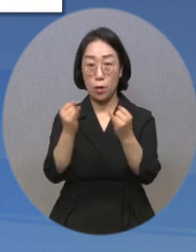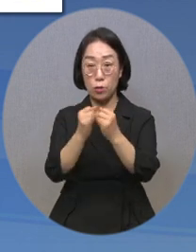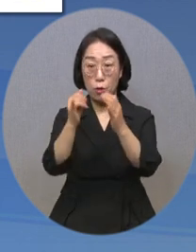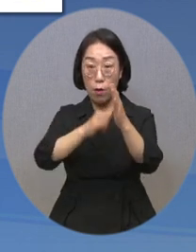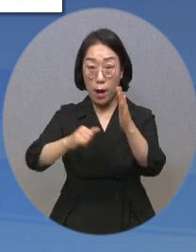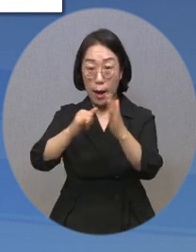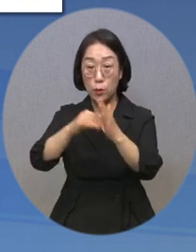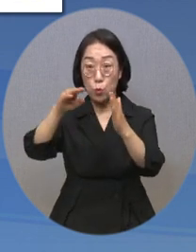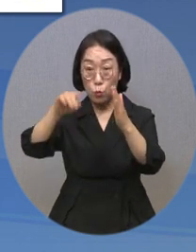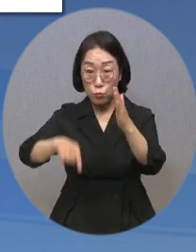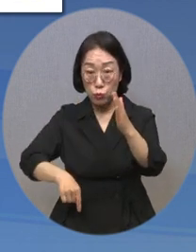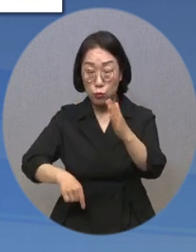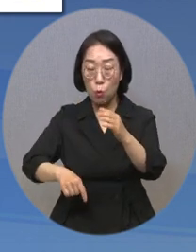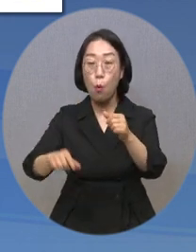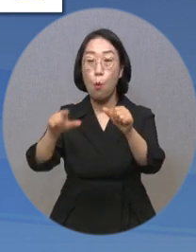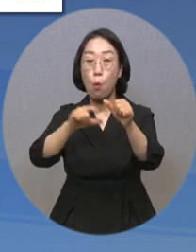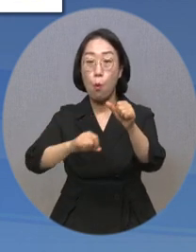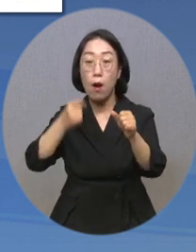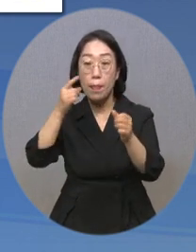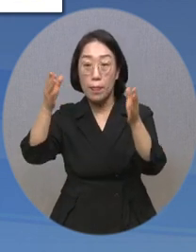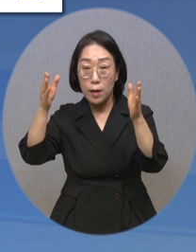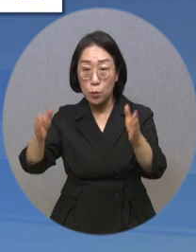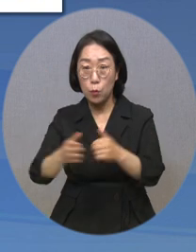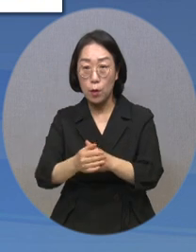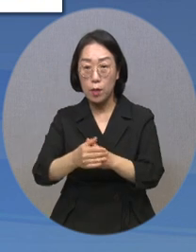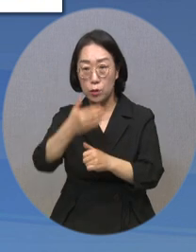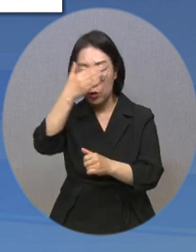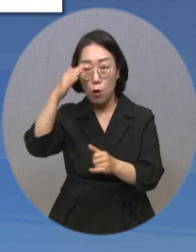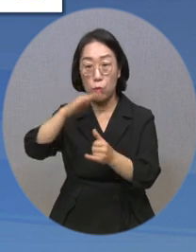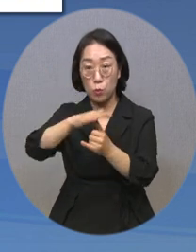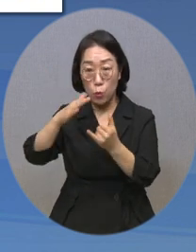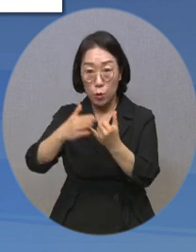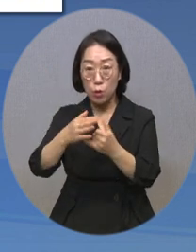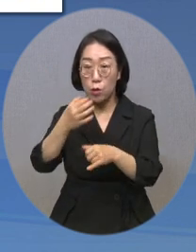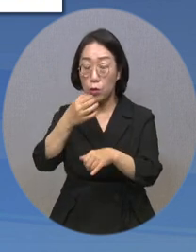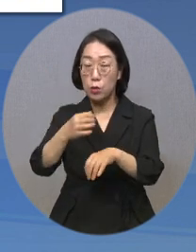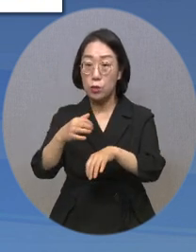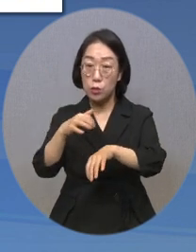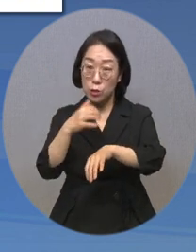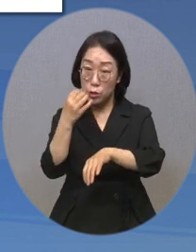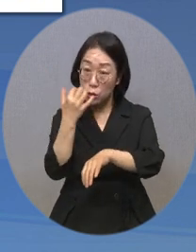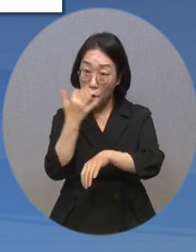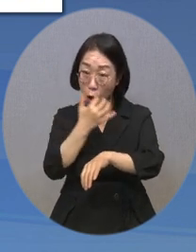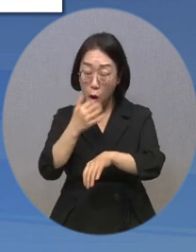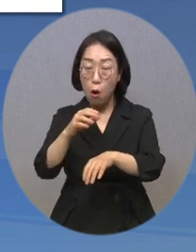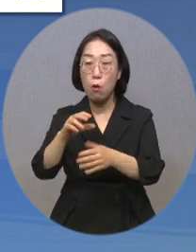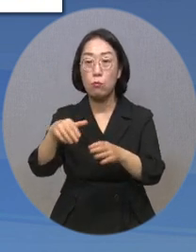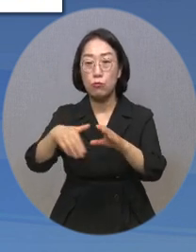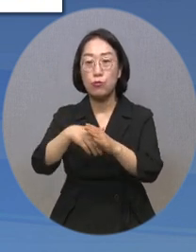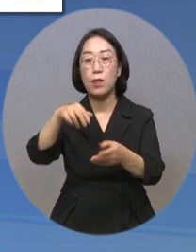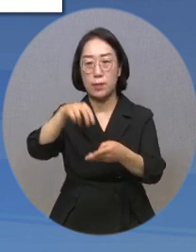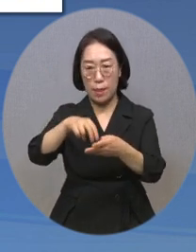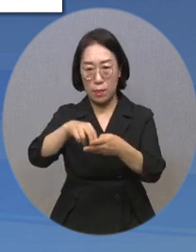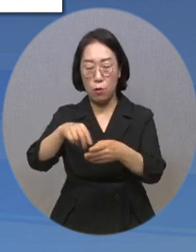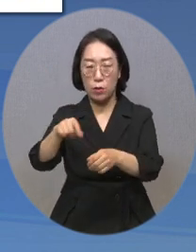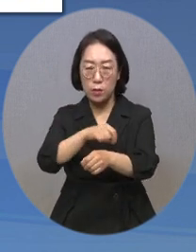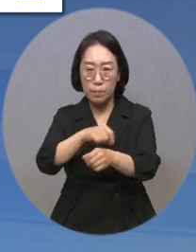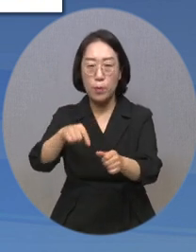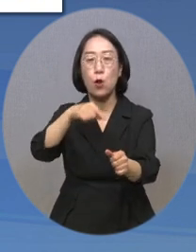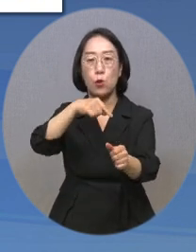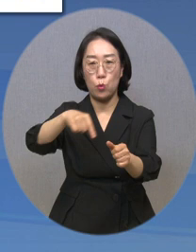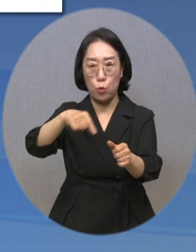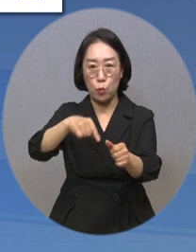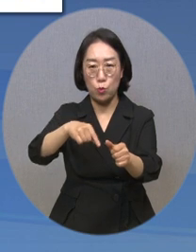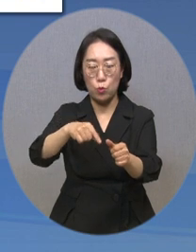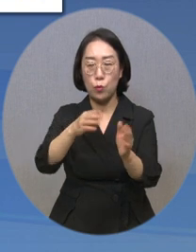여성가족부는 5월 청소년의 달을 맞아 전국 청소년 성문화센터에서 성교육 특별 프로그램과 워크숍 등